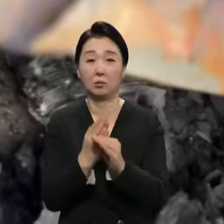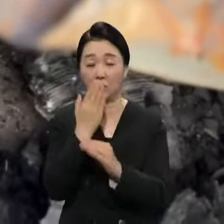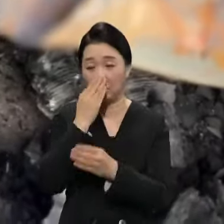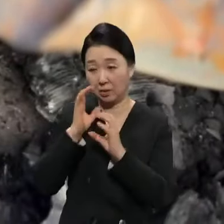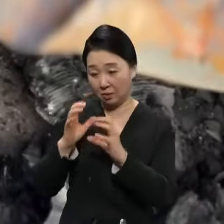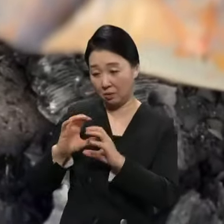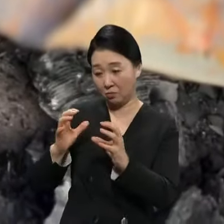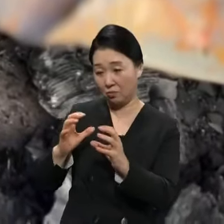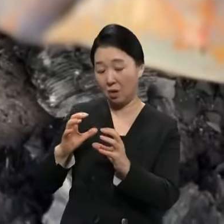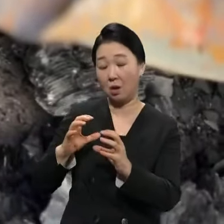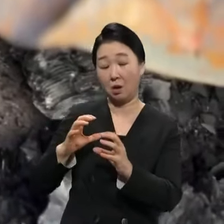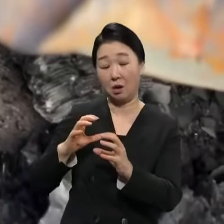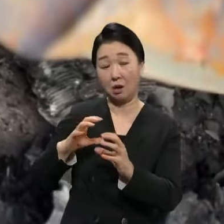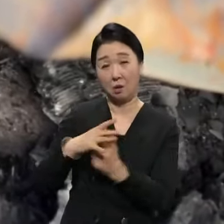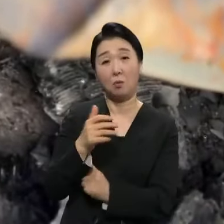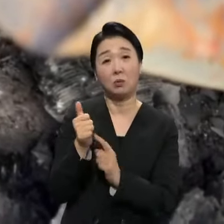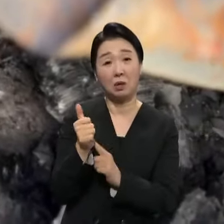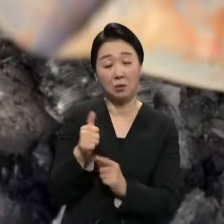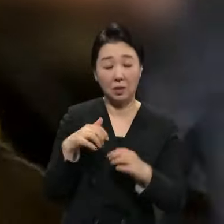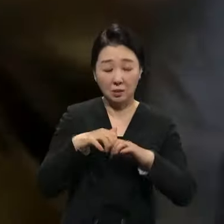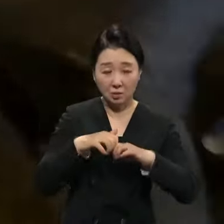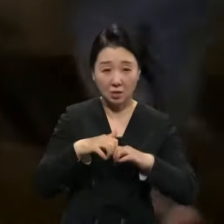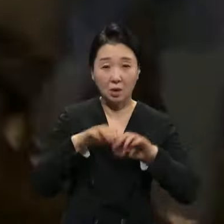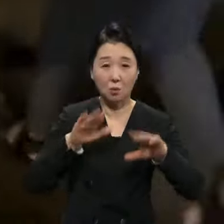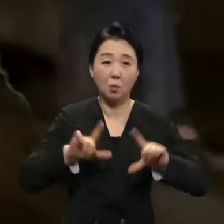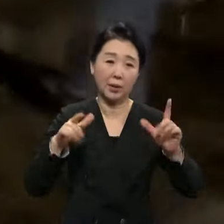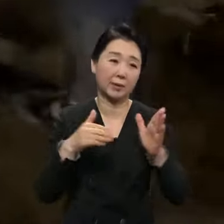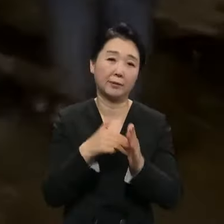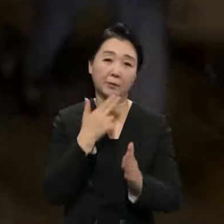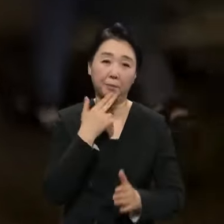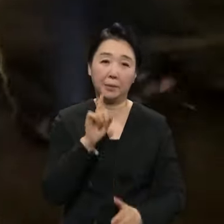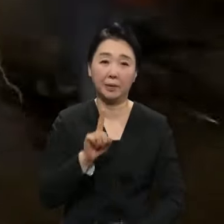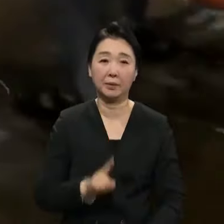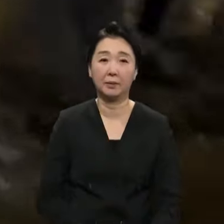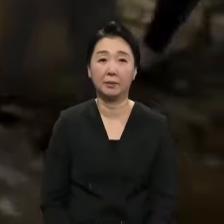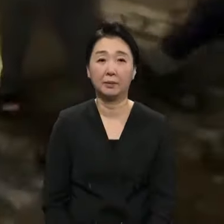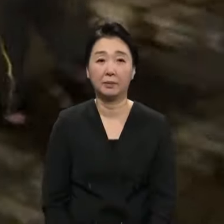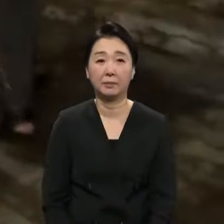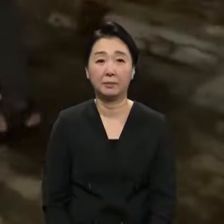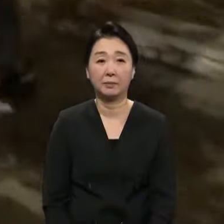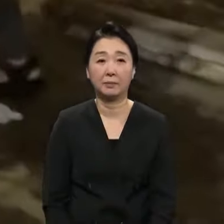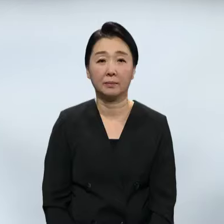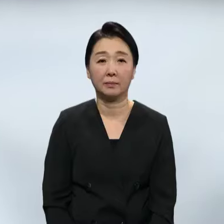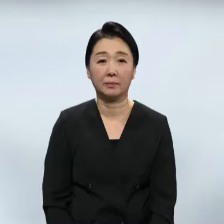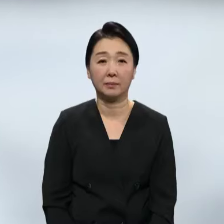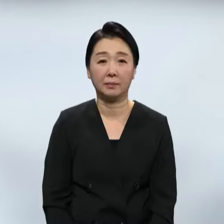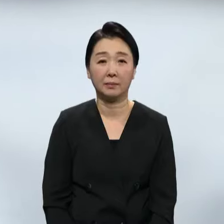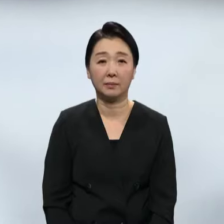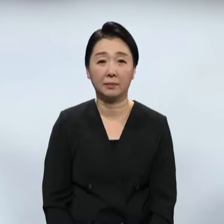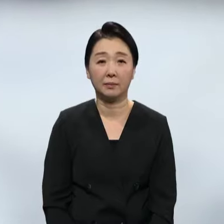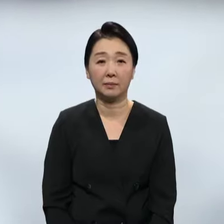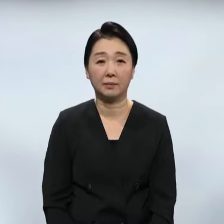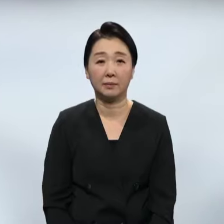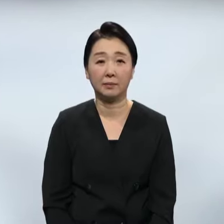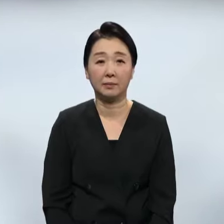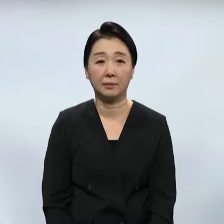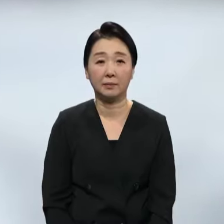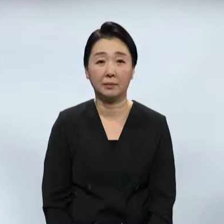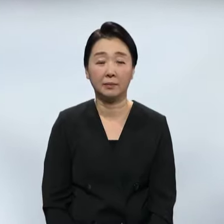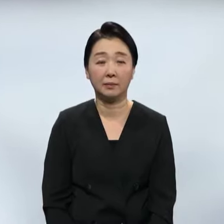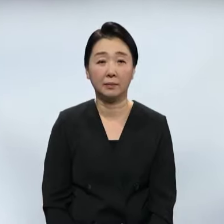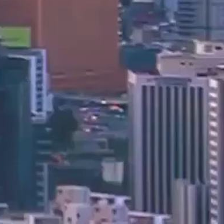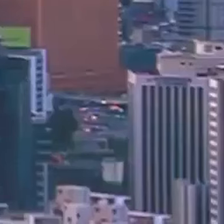이스라엘 국가안보 보좌관은 전쟁이 올해 안에 끝나지 않을 것으로 전망했습니다. 로스앤젤레스에서 JTBC